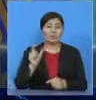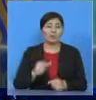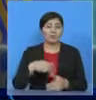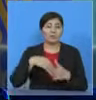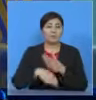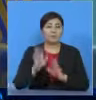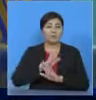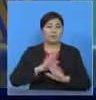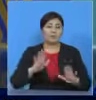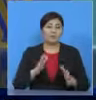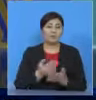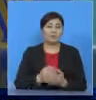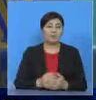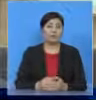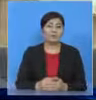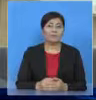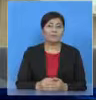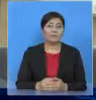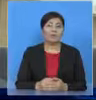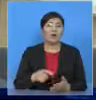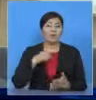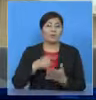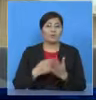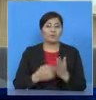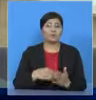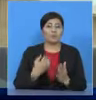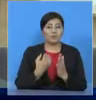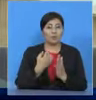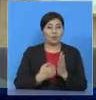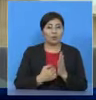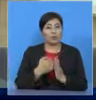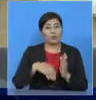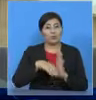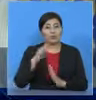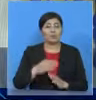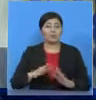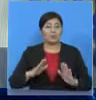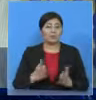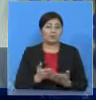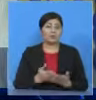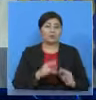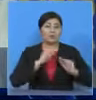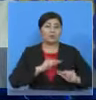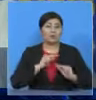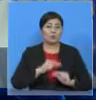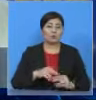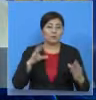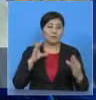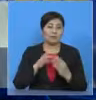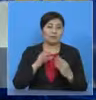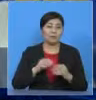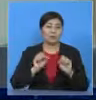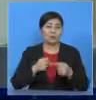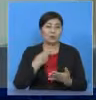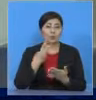Наоборот, появится здоровая конкуренция. Вопросы улучшения условий труда, да и в целом обновления транспорта можно будет